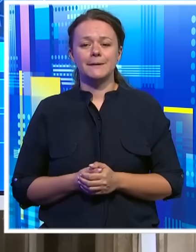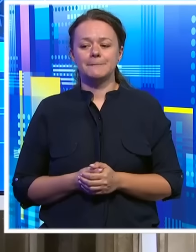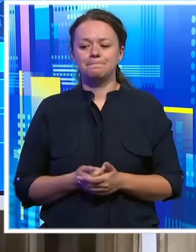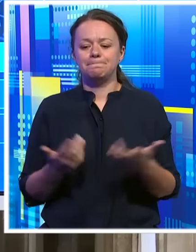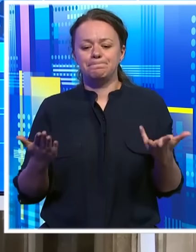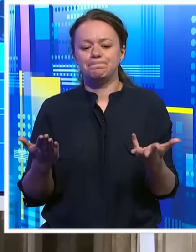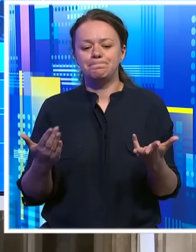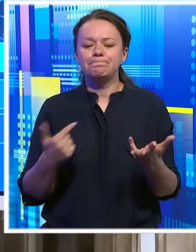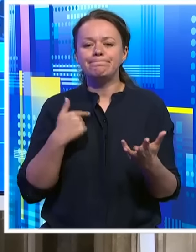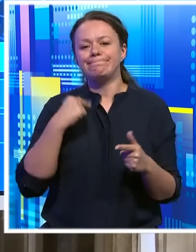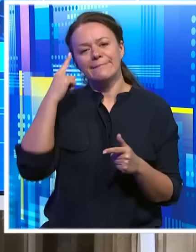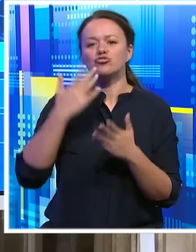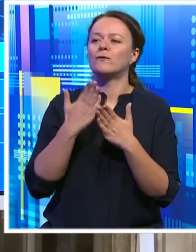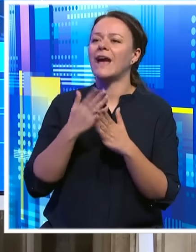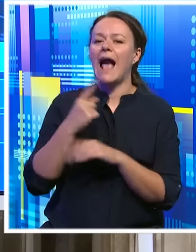teoretičar zavera